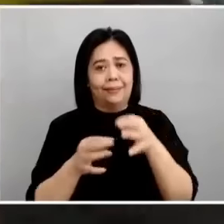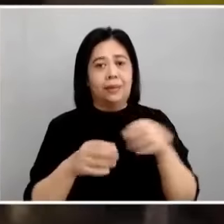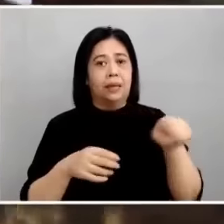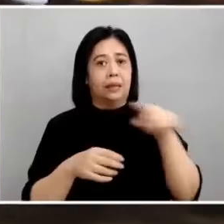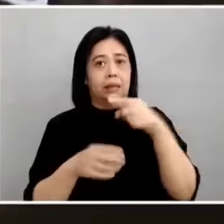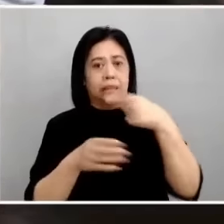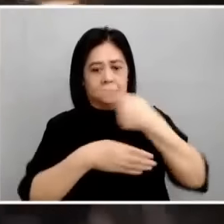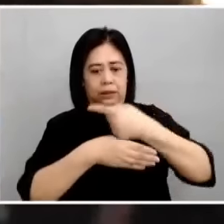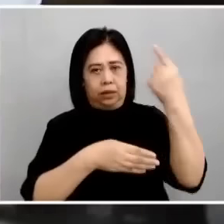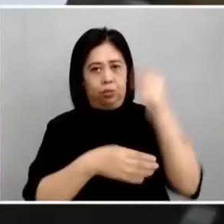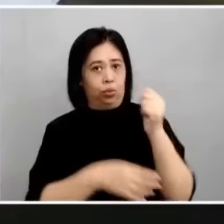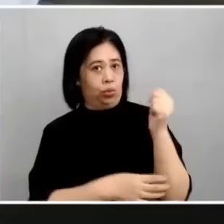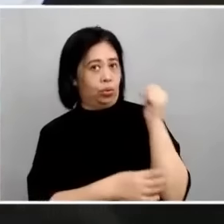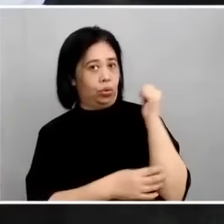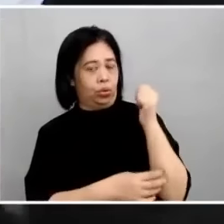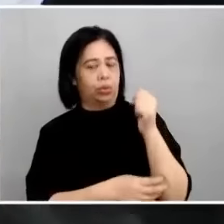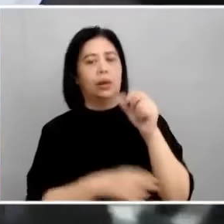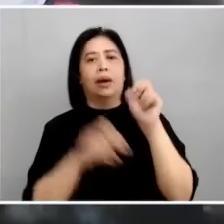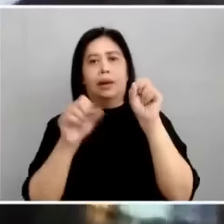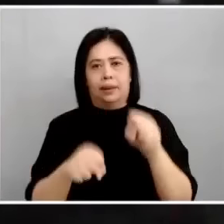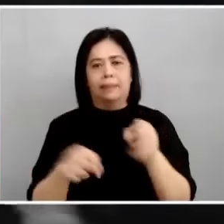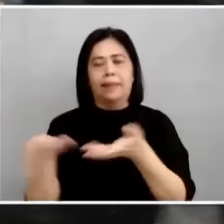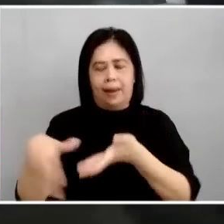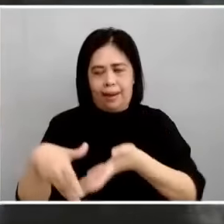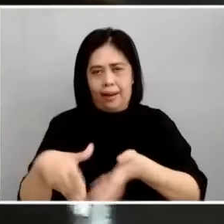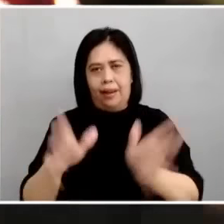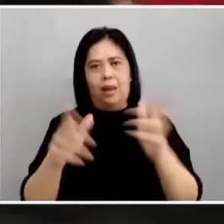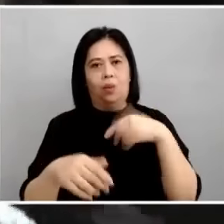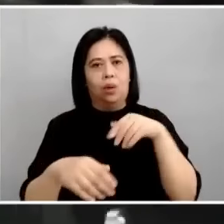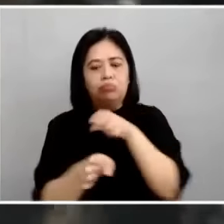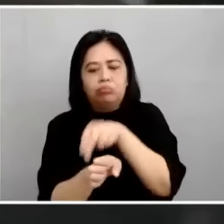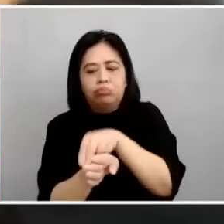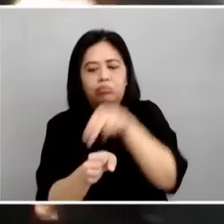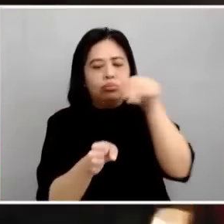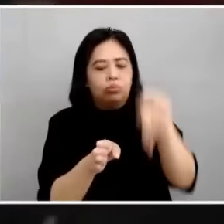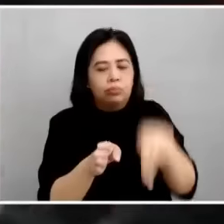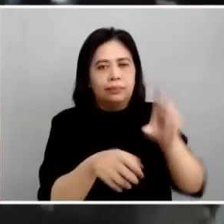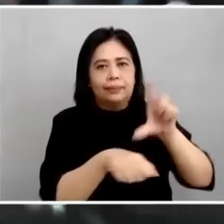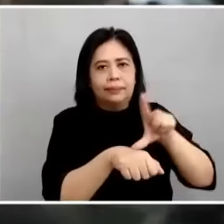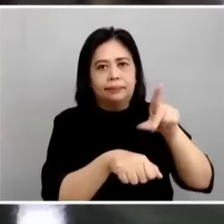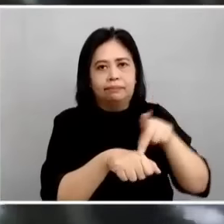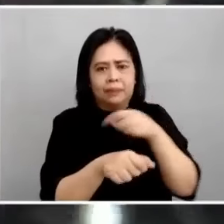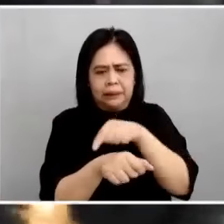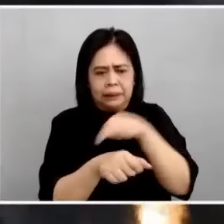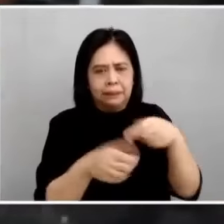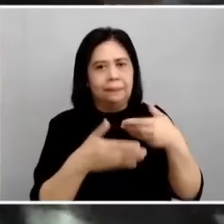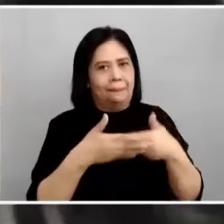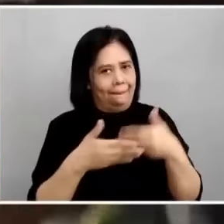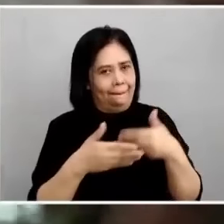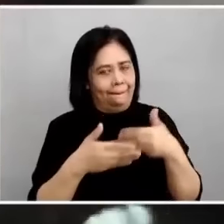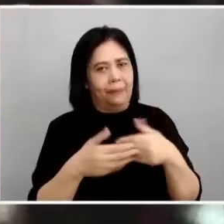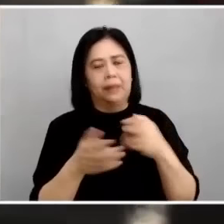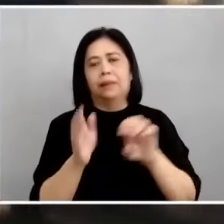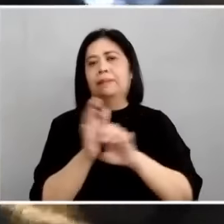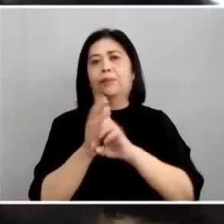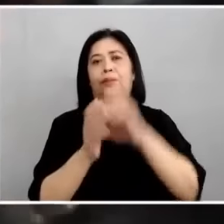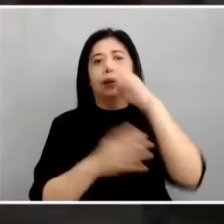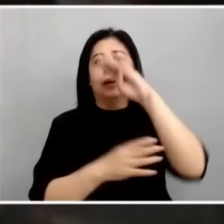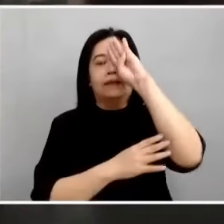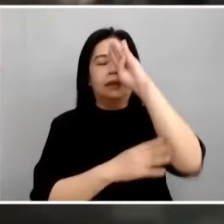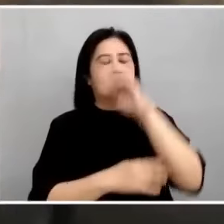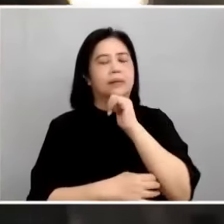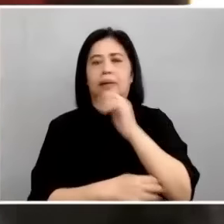checkpoint sa aking likuran, dapat papayagan ako na makatawid ng Las Piñas. Sa parte naman ng Cavite, Bernadette, hindi